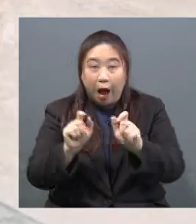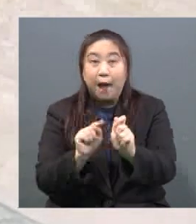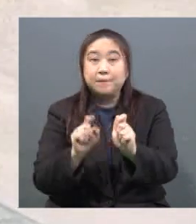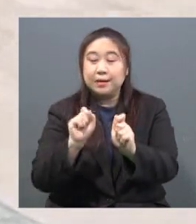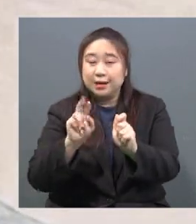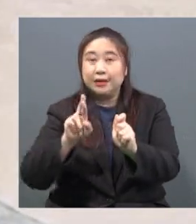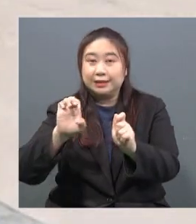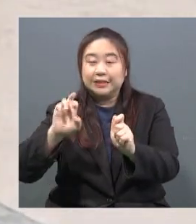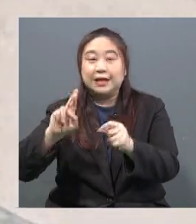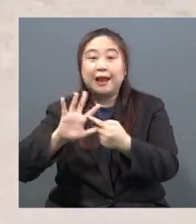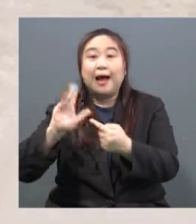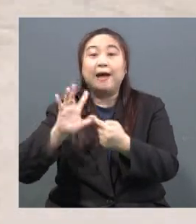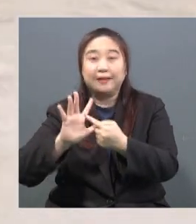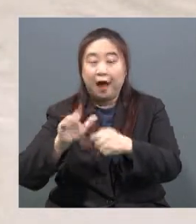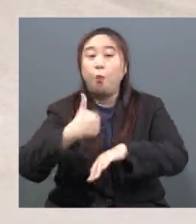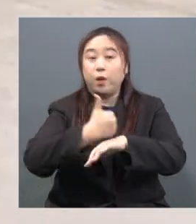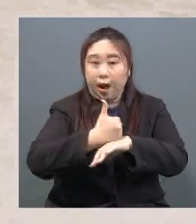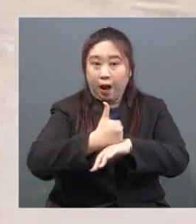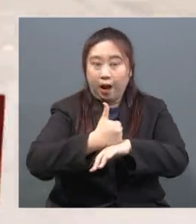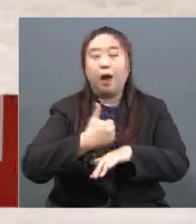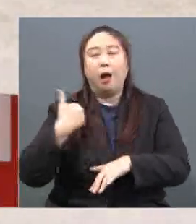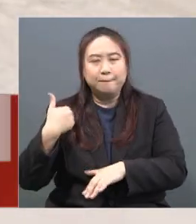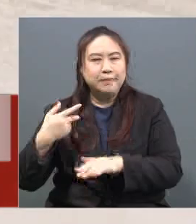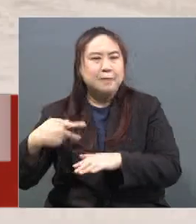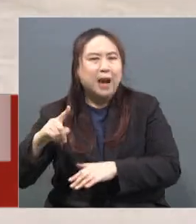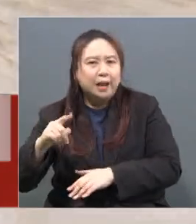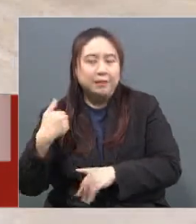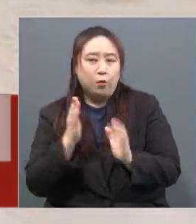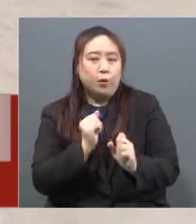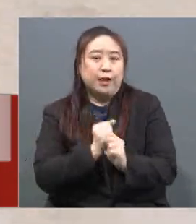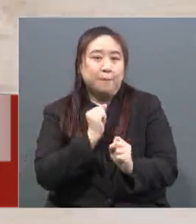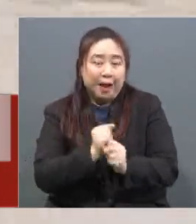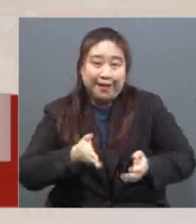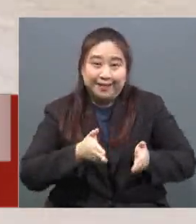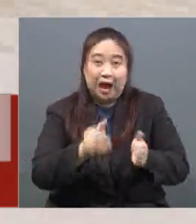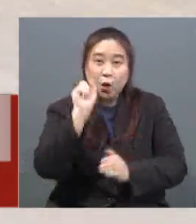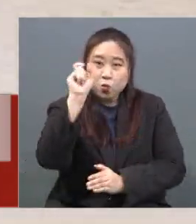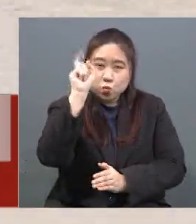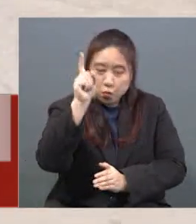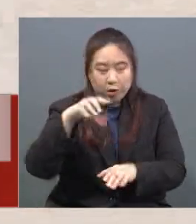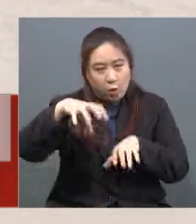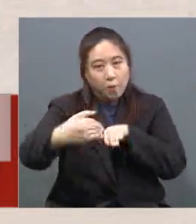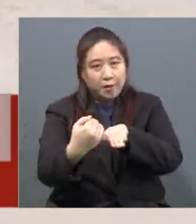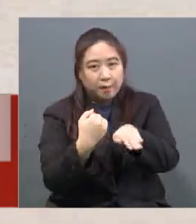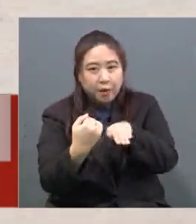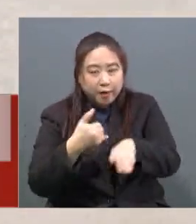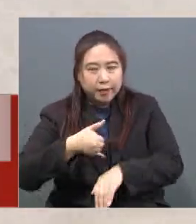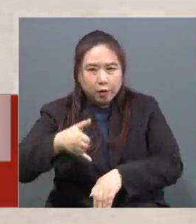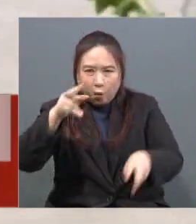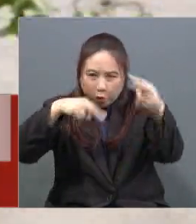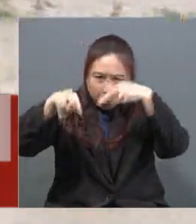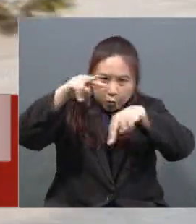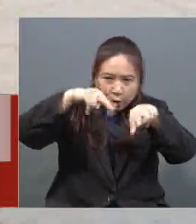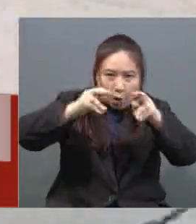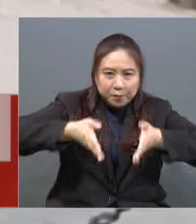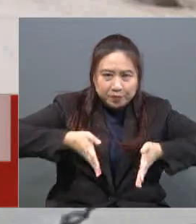ชาจังหวัดชลบุรีนะคะพร้อมด้วยปลัดอำเภอศรีราชามีเจ้าหน้าที่มอเตอร์เวย์กรมทางหลวงค่ะลงพื้นที่ตรวจสอบถนนส